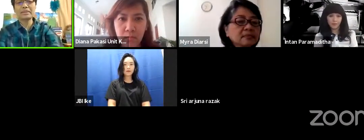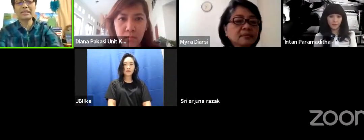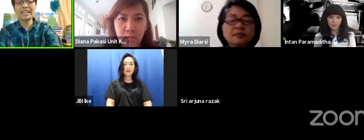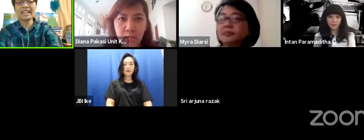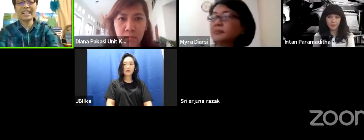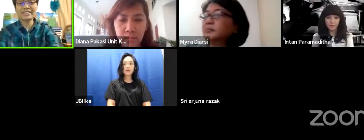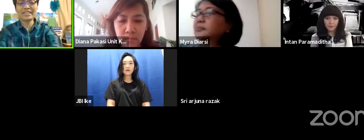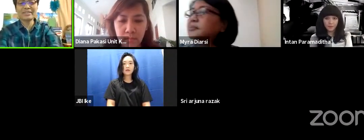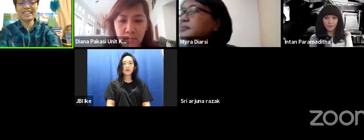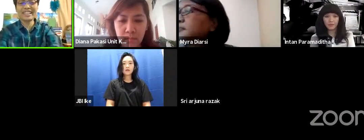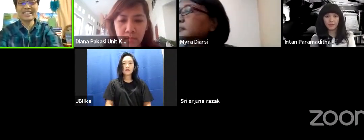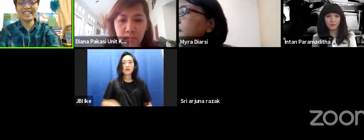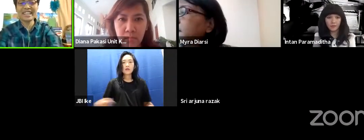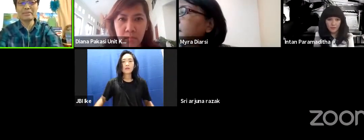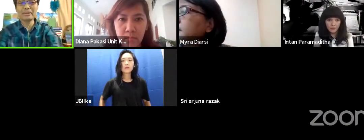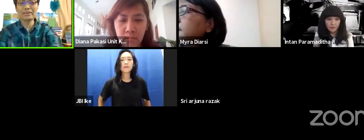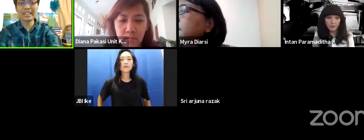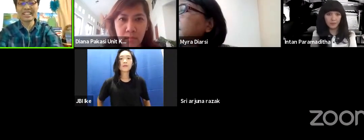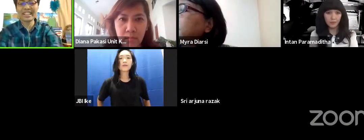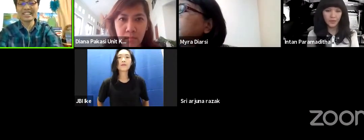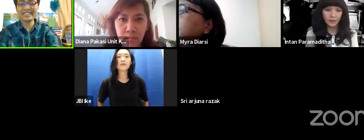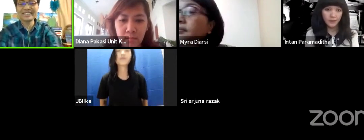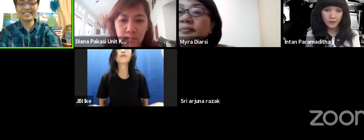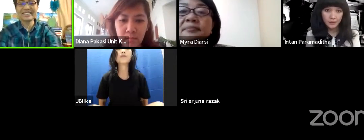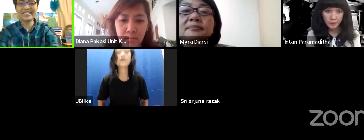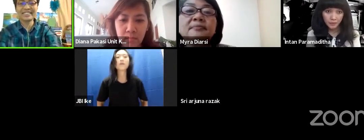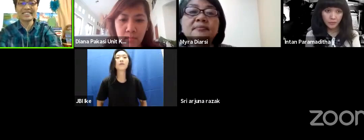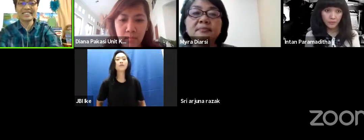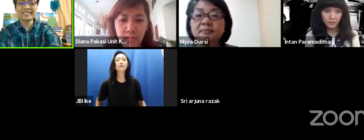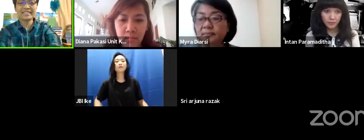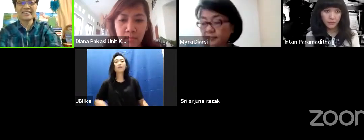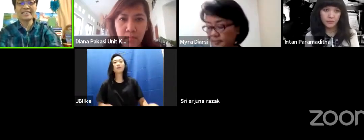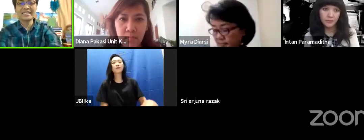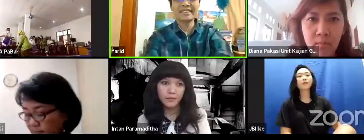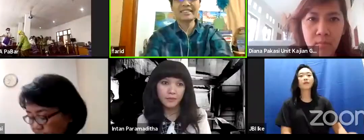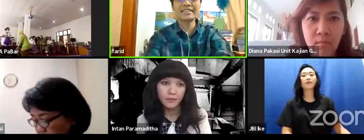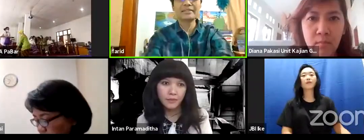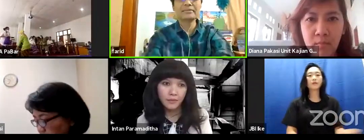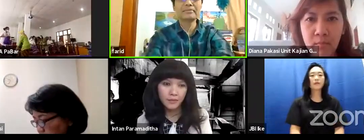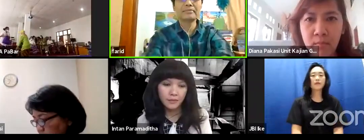Kalau teman-temannya KL sudah pada ini gabung tuh kayaknya.